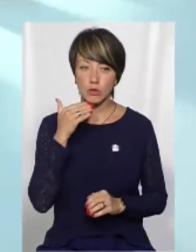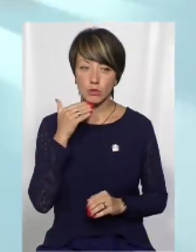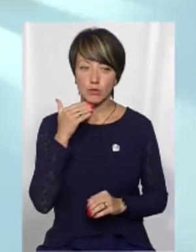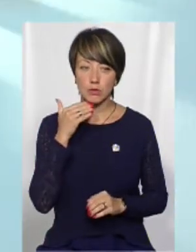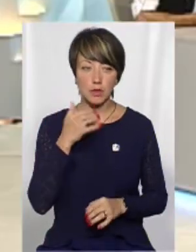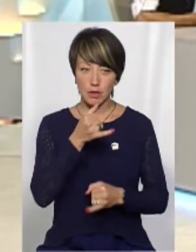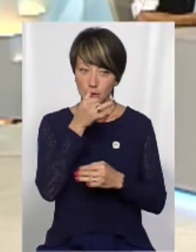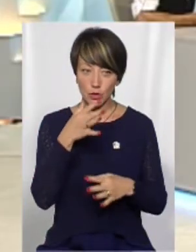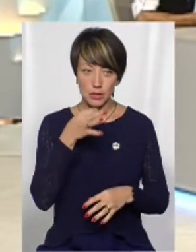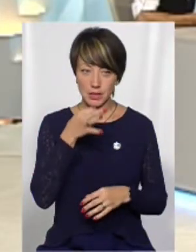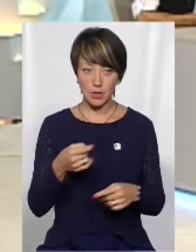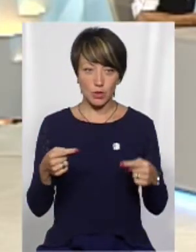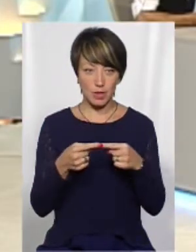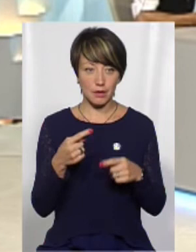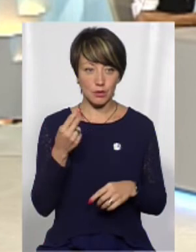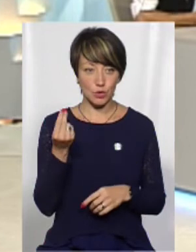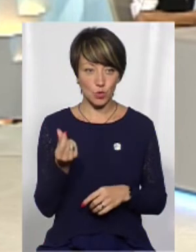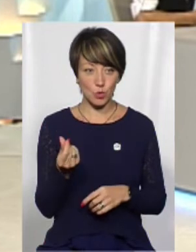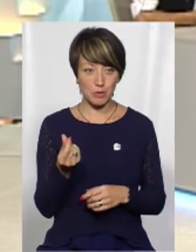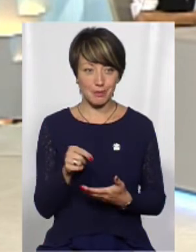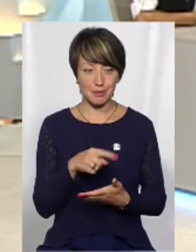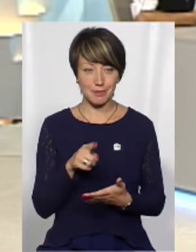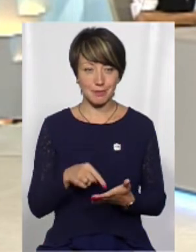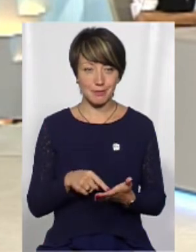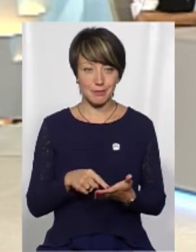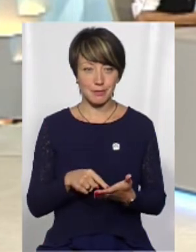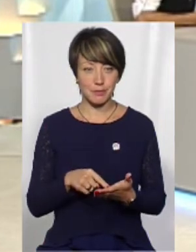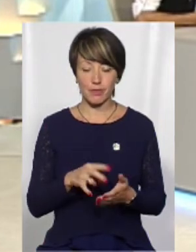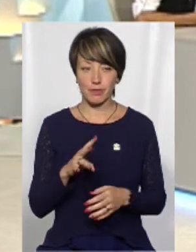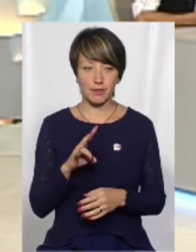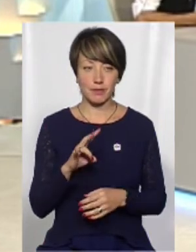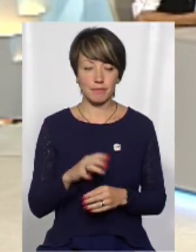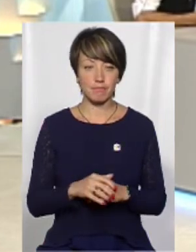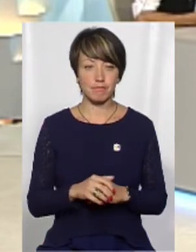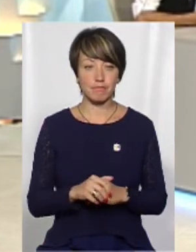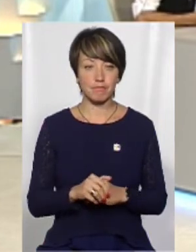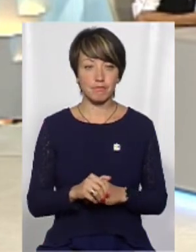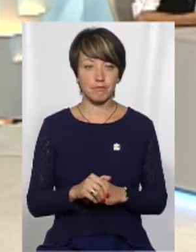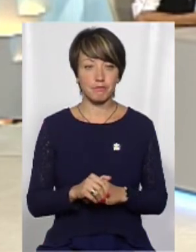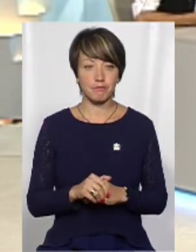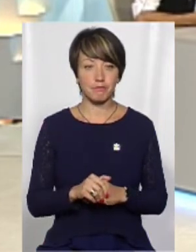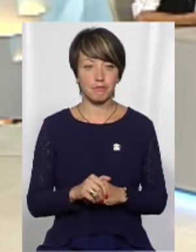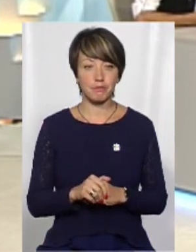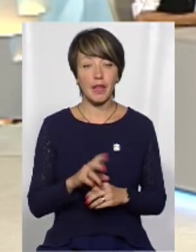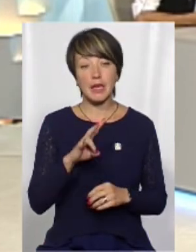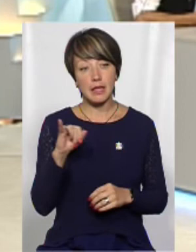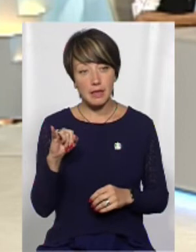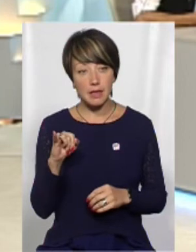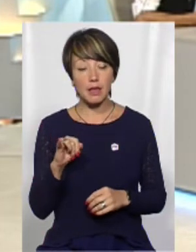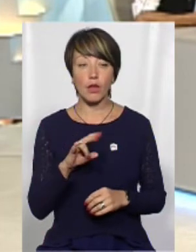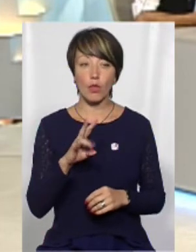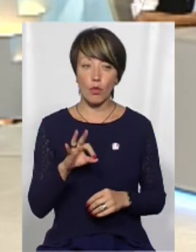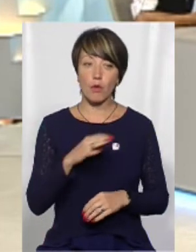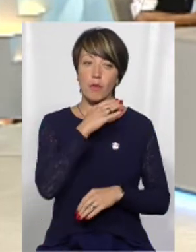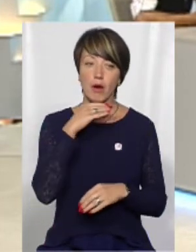А не можете назвати конкретно? Vous pouvez concrétiser, s'il vous plaît. Non, il faut beaucoup d'argent. Ні, але потрібно